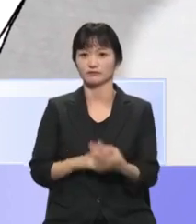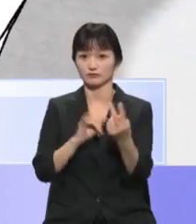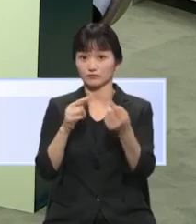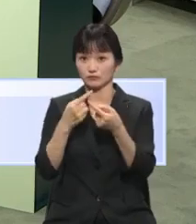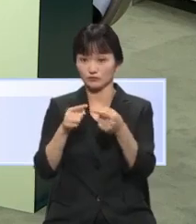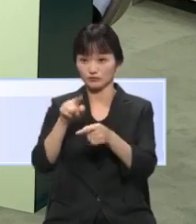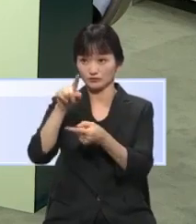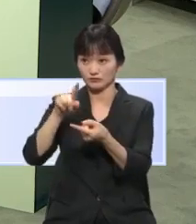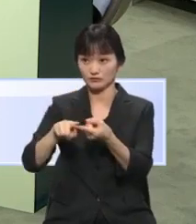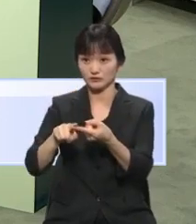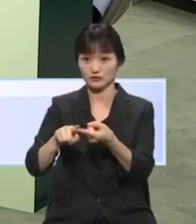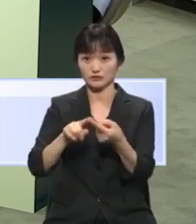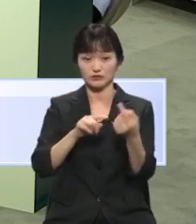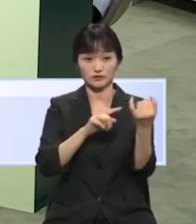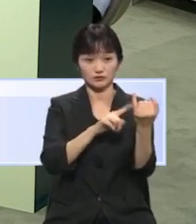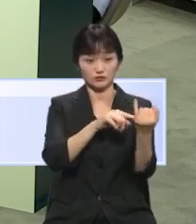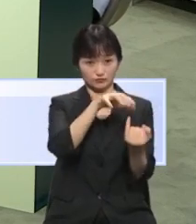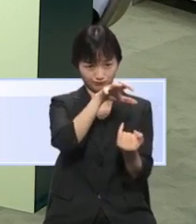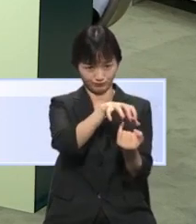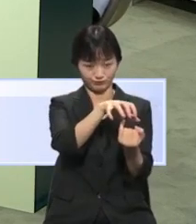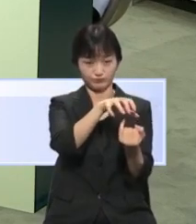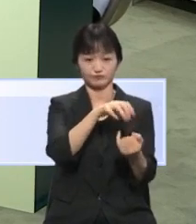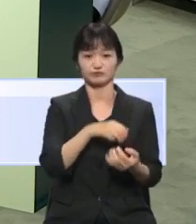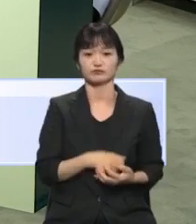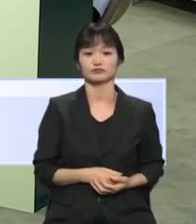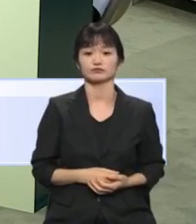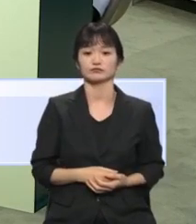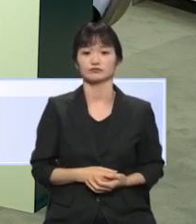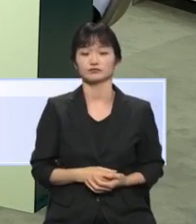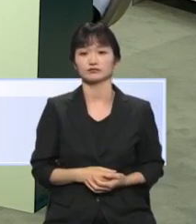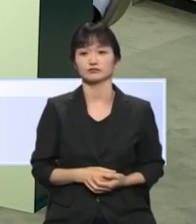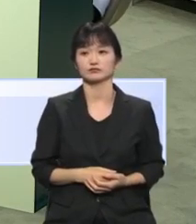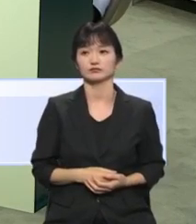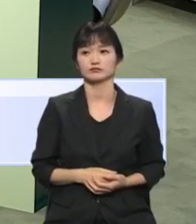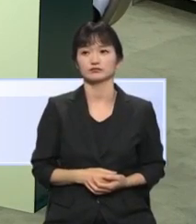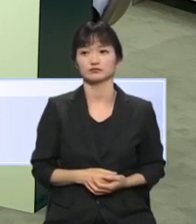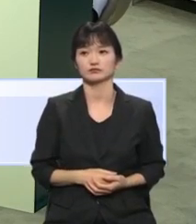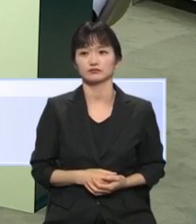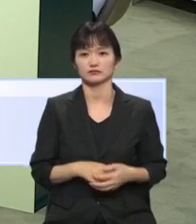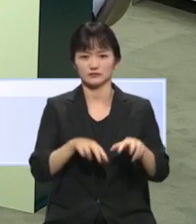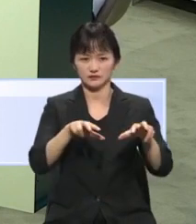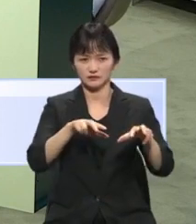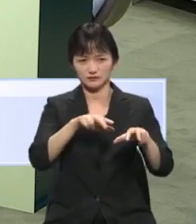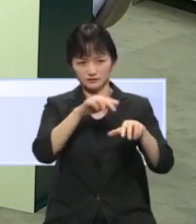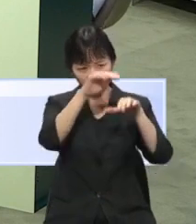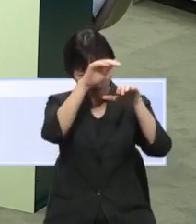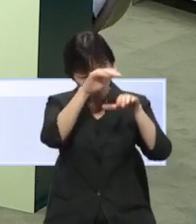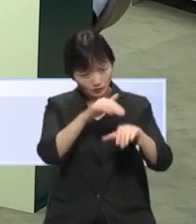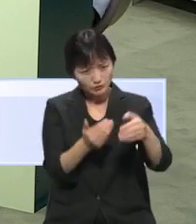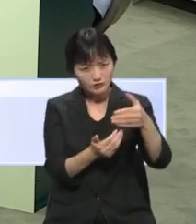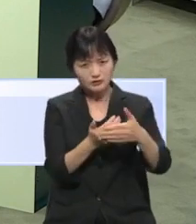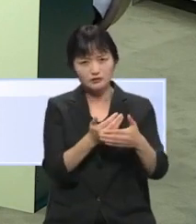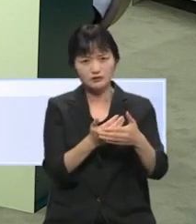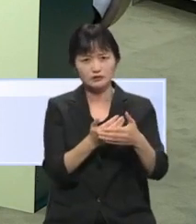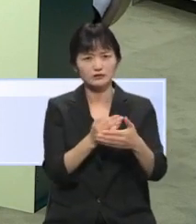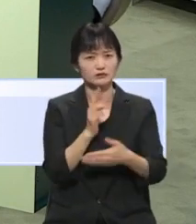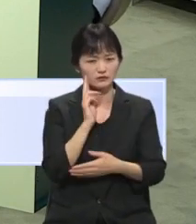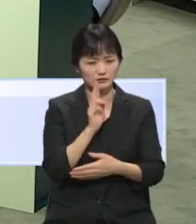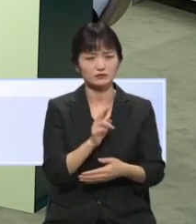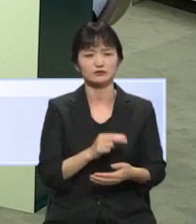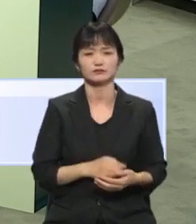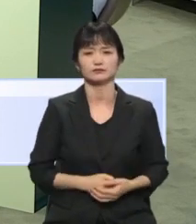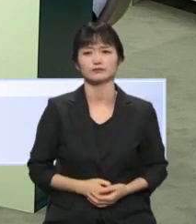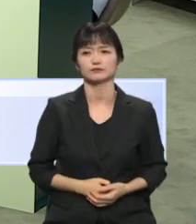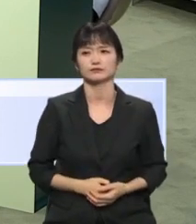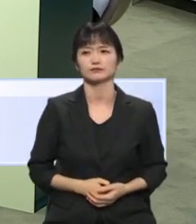분석하신 대로 일단 구속이 됐어요 지금 예 구속이 됐습니다 그만큼 심각한 사안이라는 거고 변호사님 궁금한 게요